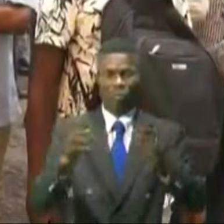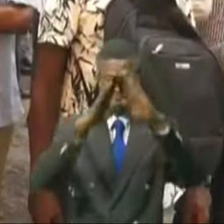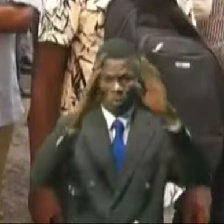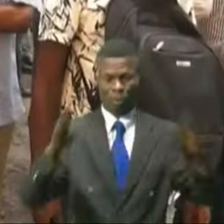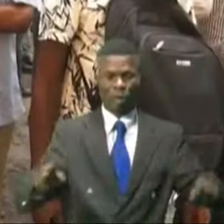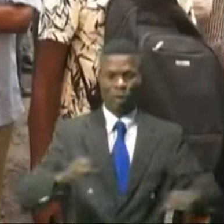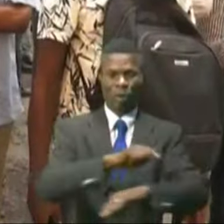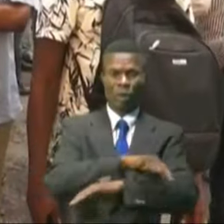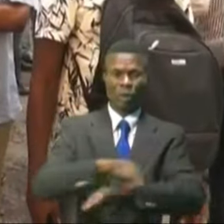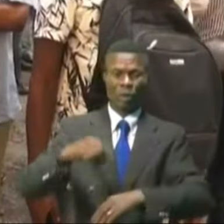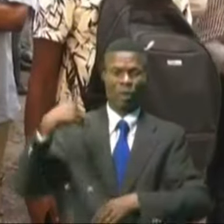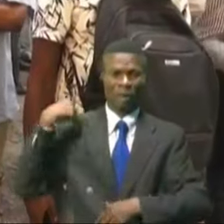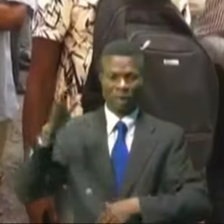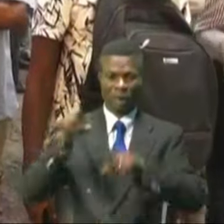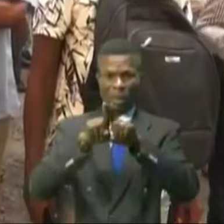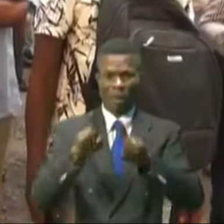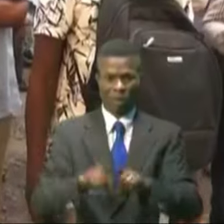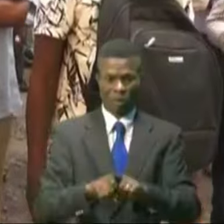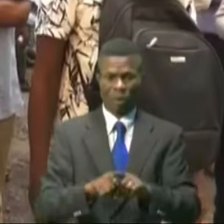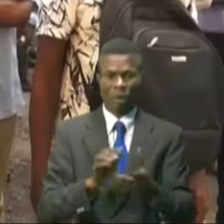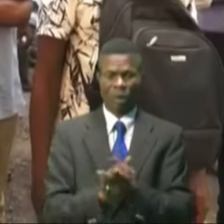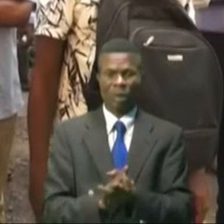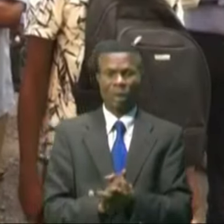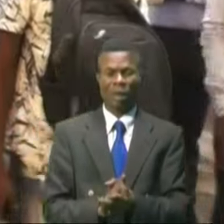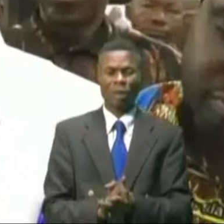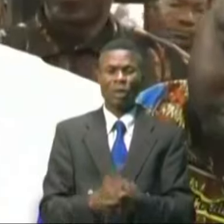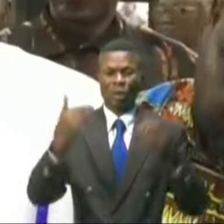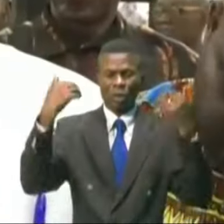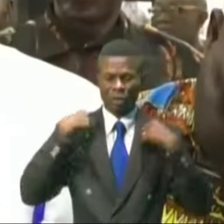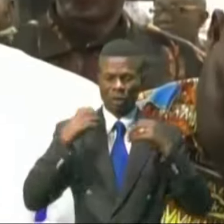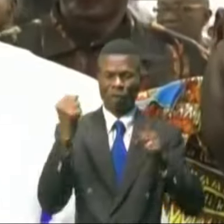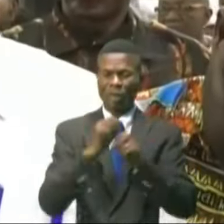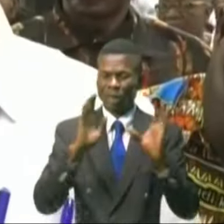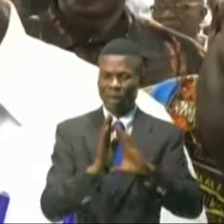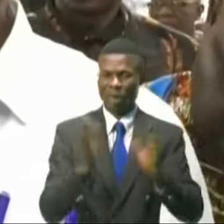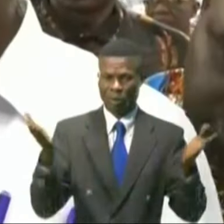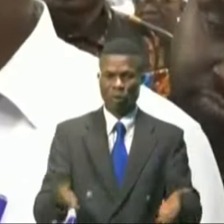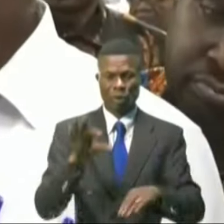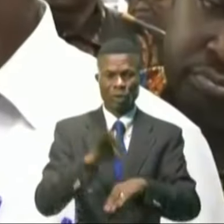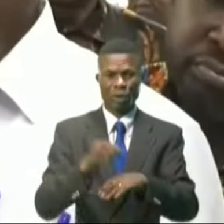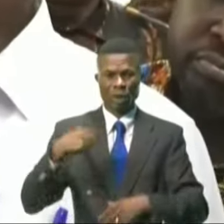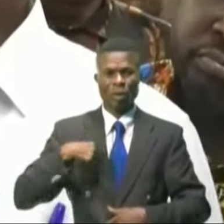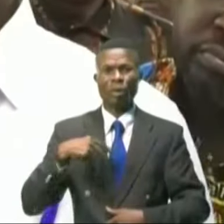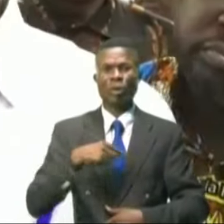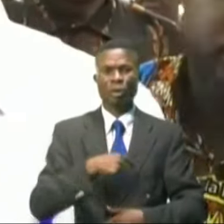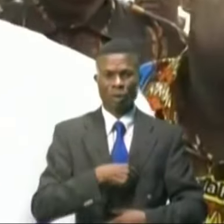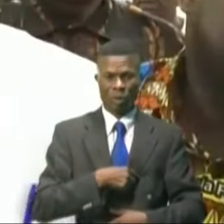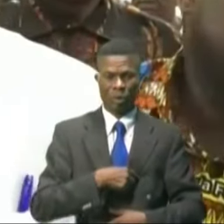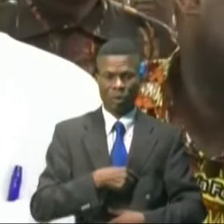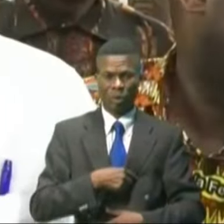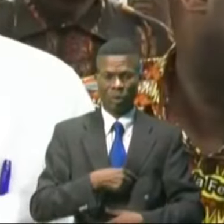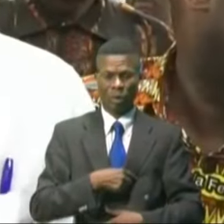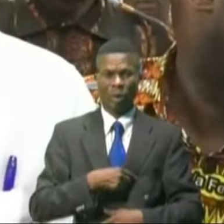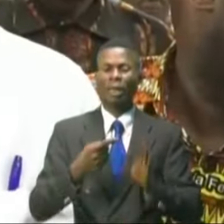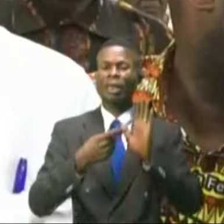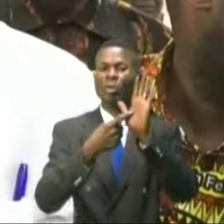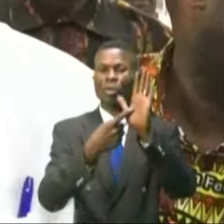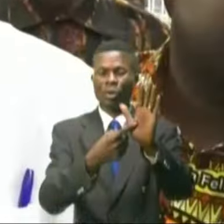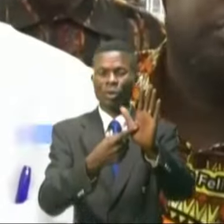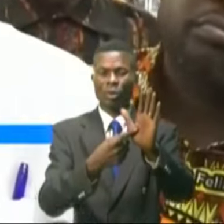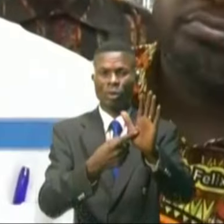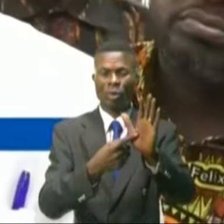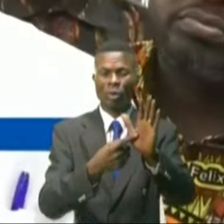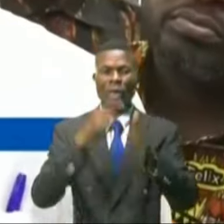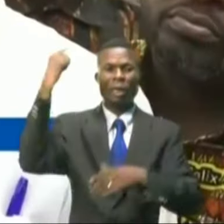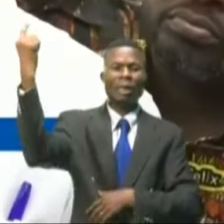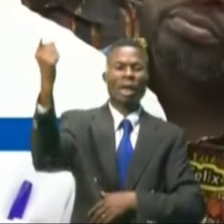administratifs et ce, devant les agents et cadres. C'est une occasion pour nous de démontrer à face du